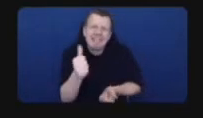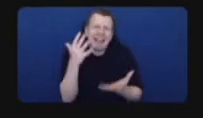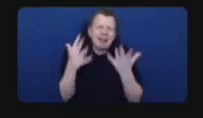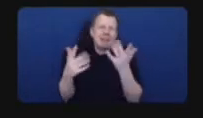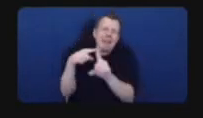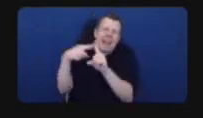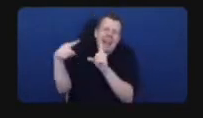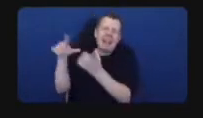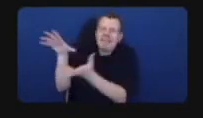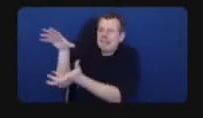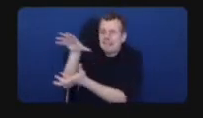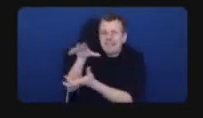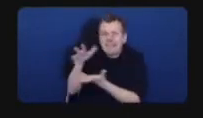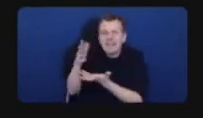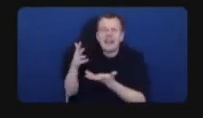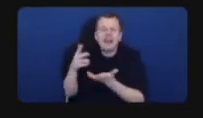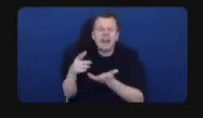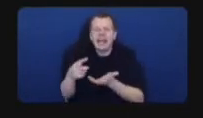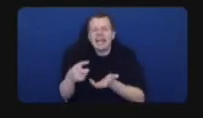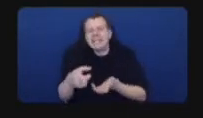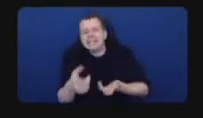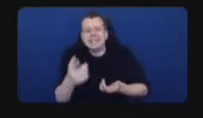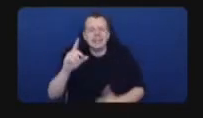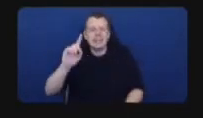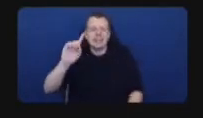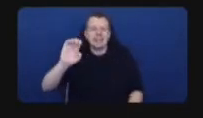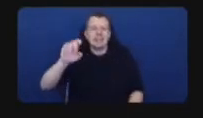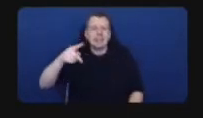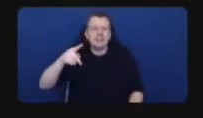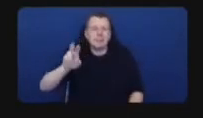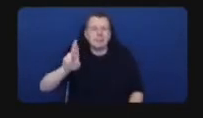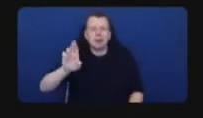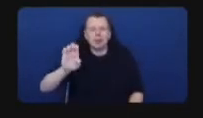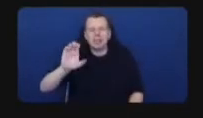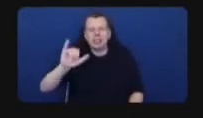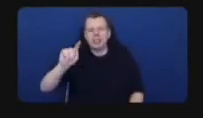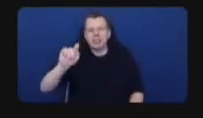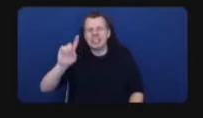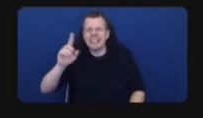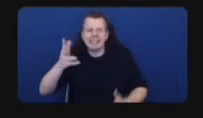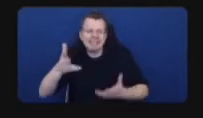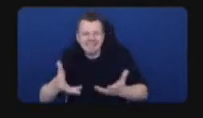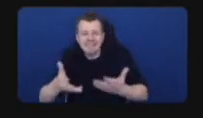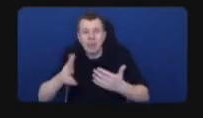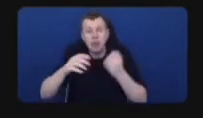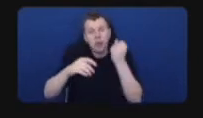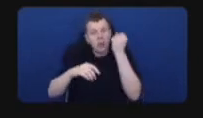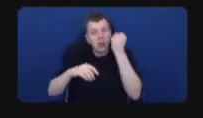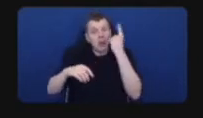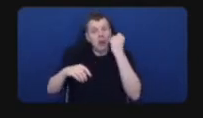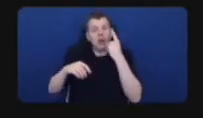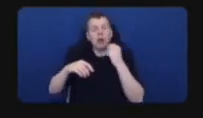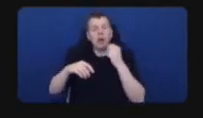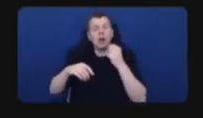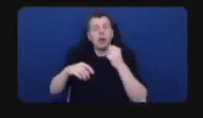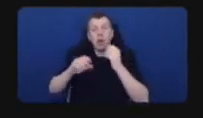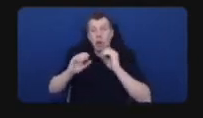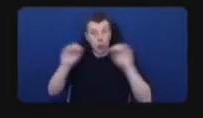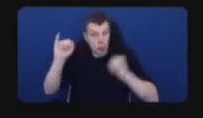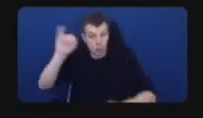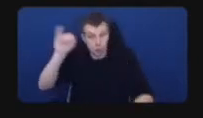那有保险的话呢，他们应该是能够帮你是完全会你家里所有的损失呢，应该都会帮你